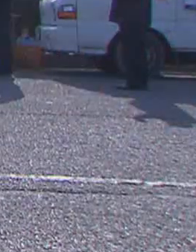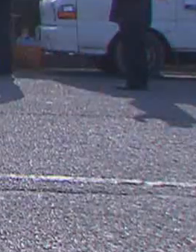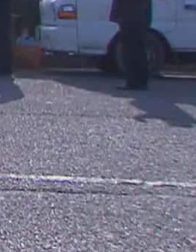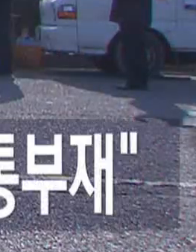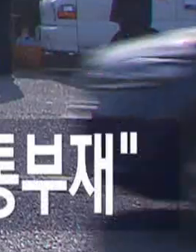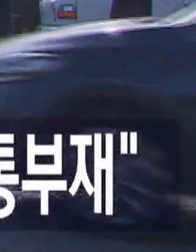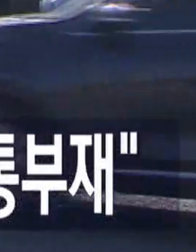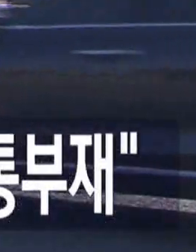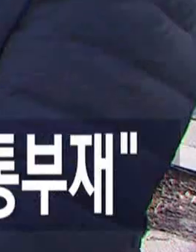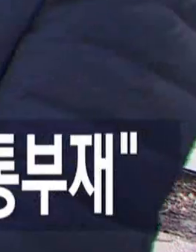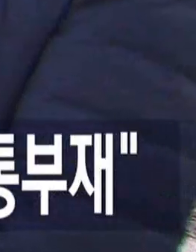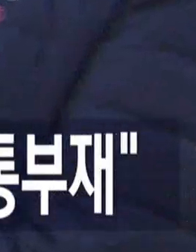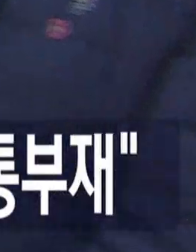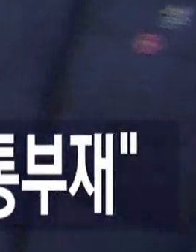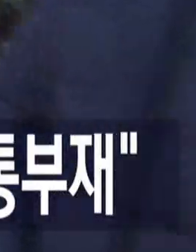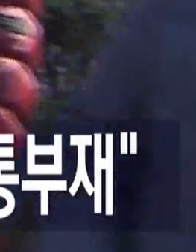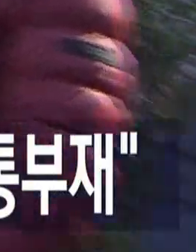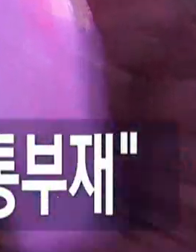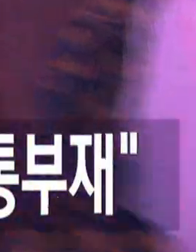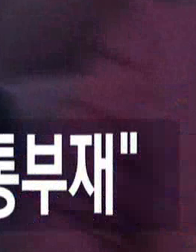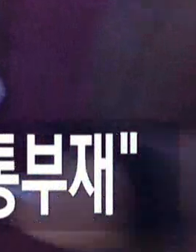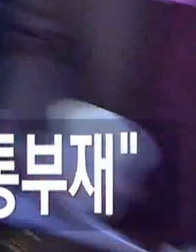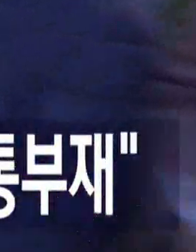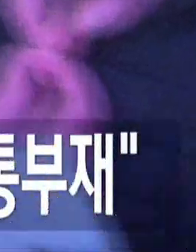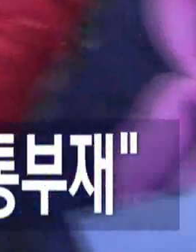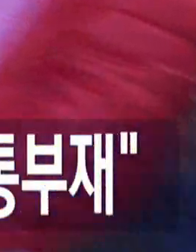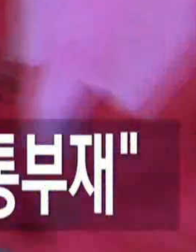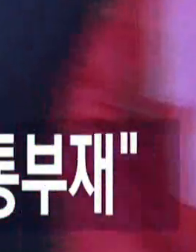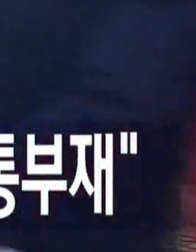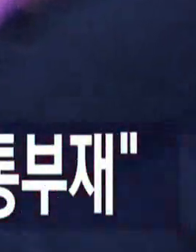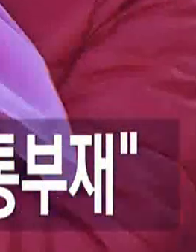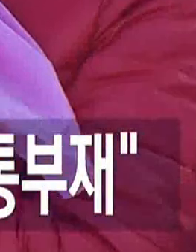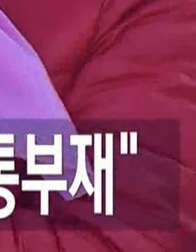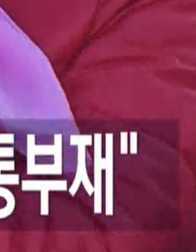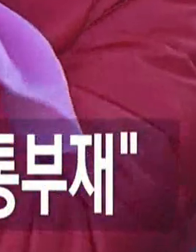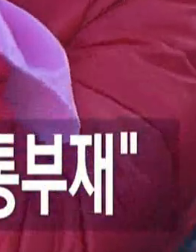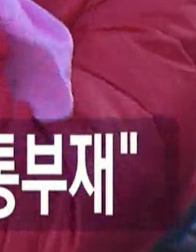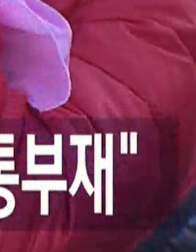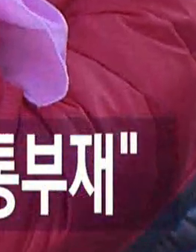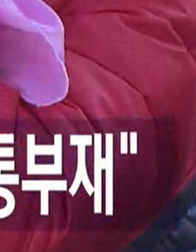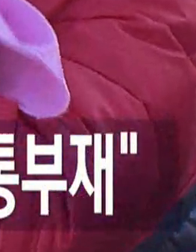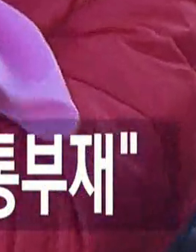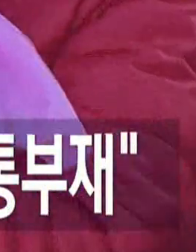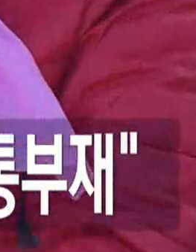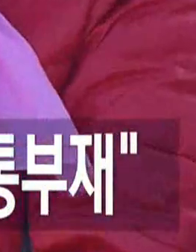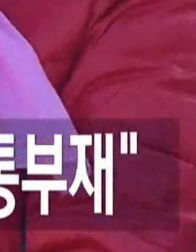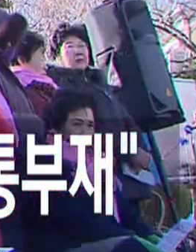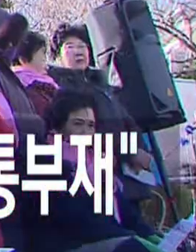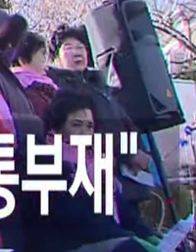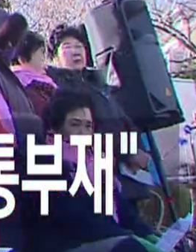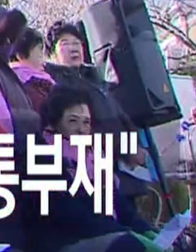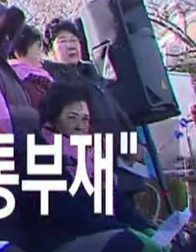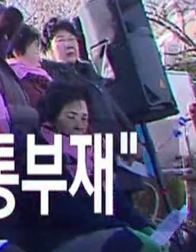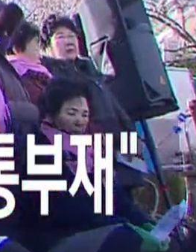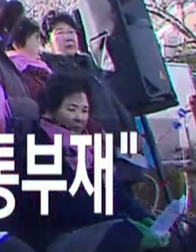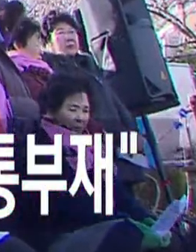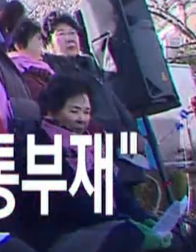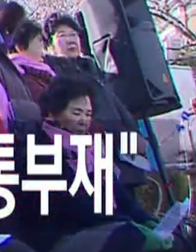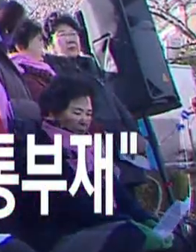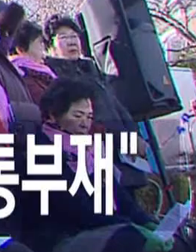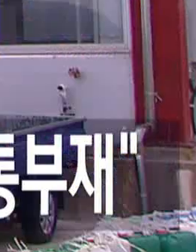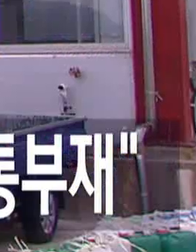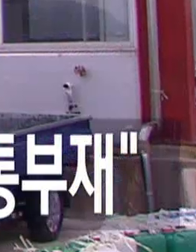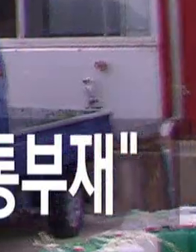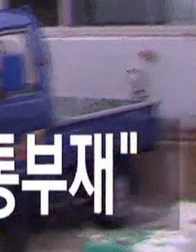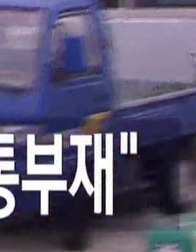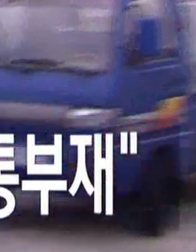여수 수산물 특화시장 단전 단수 이후 노숙 농성 중인 상인들이 농성 300일째를 맞았습니다. 이들은 여수시의 소통